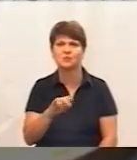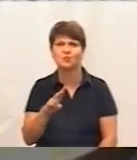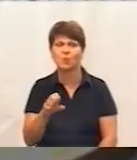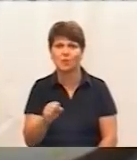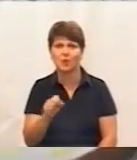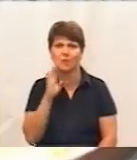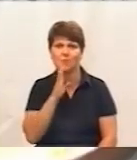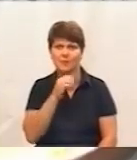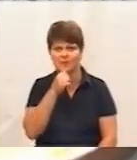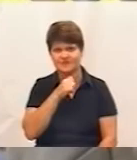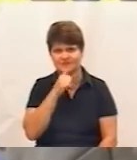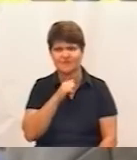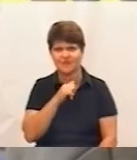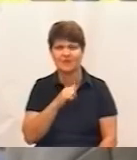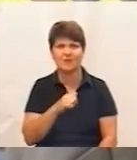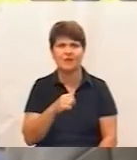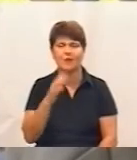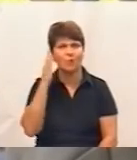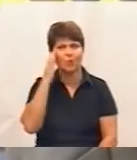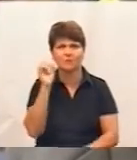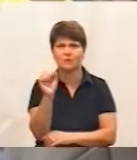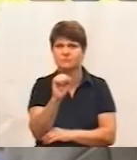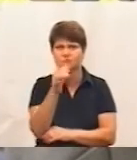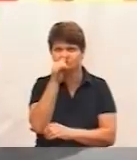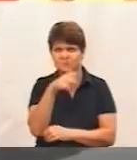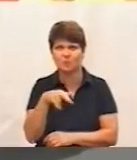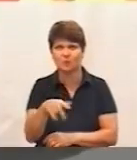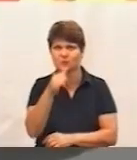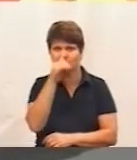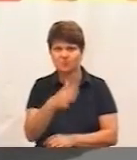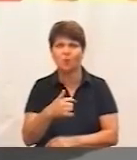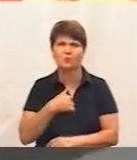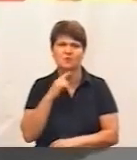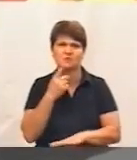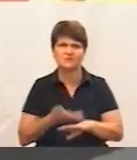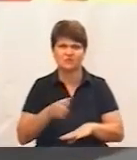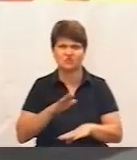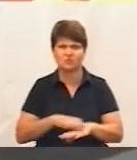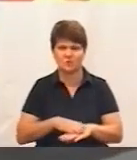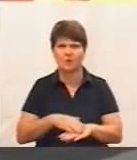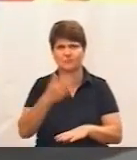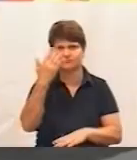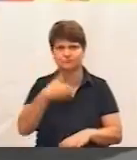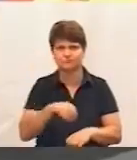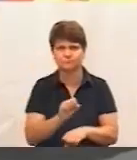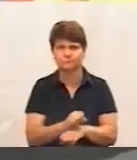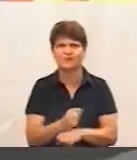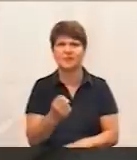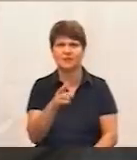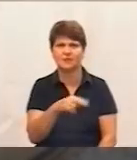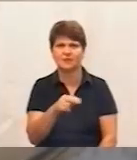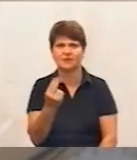в свої 8 років він не тримає голову і не ходить. В нас важке ДЦП, хлопчик лежачий з підгрупою